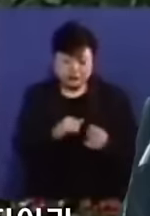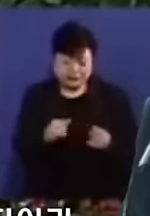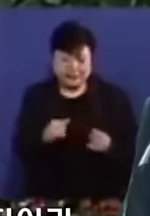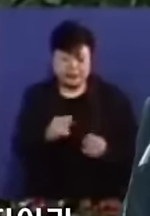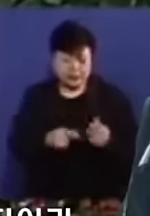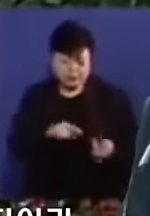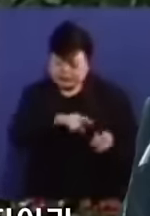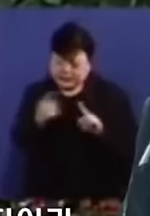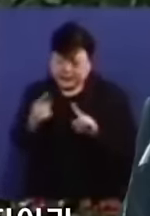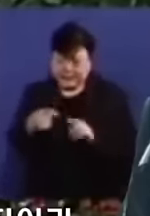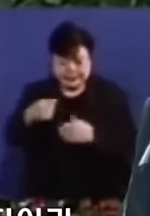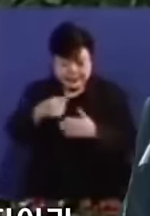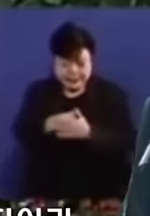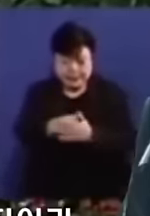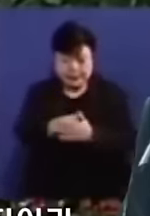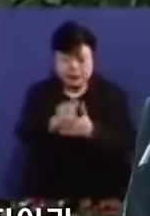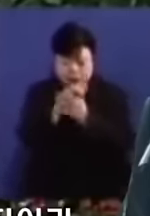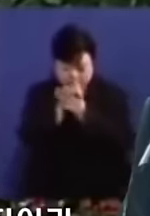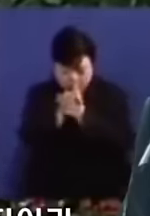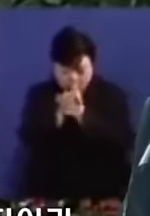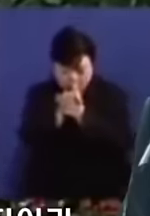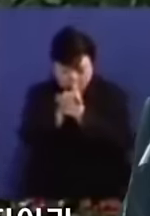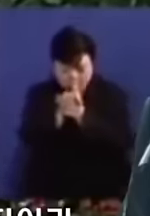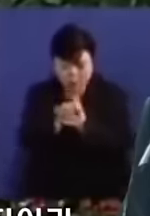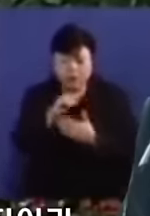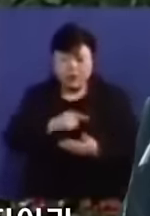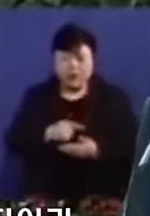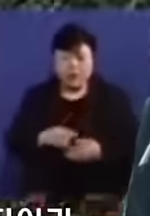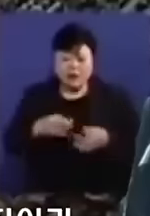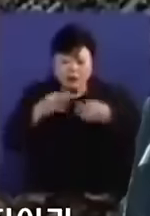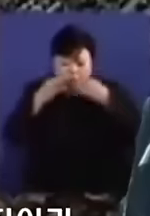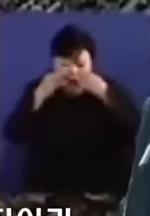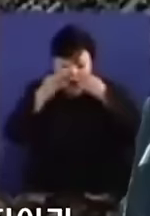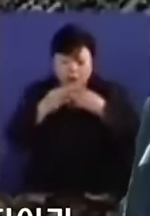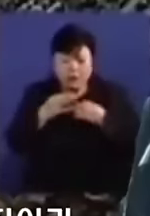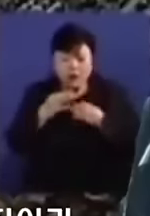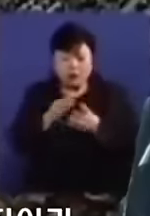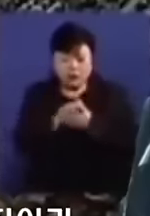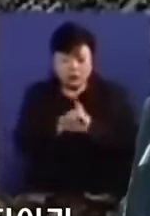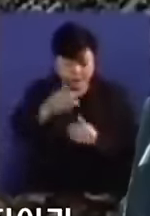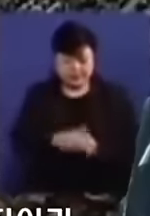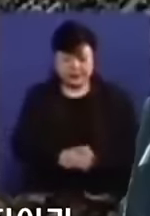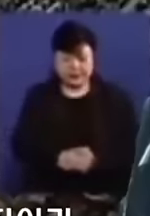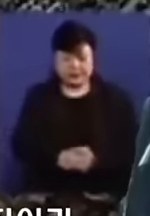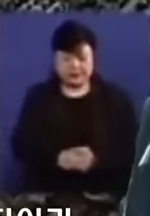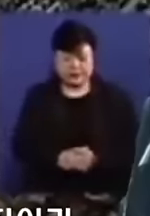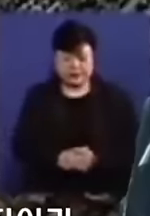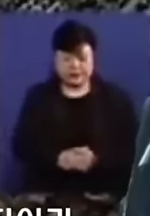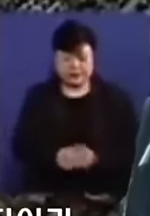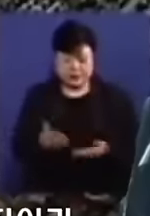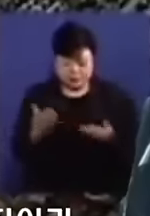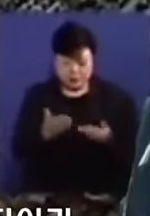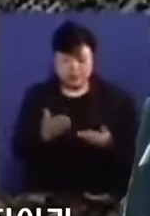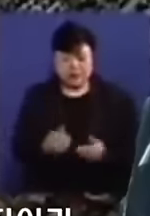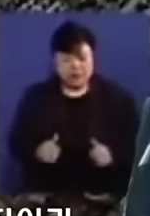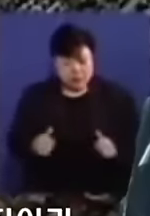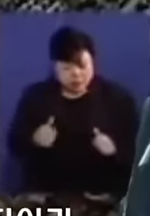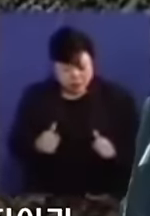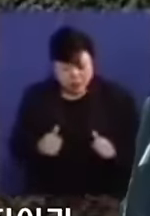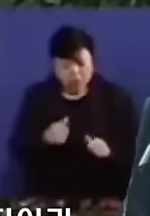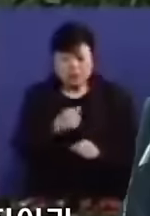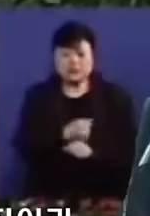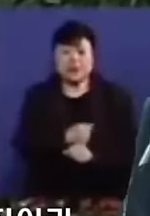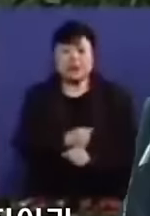사람부터 살려야겠다고 결심하고 기도하면서 혼신의 힘을 다해 부상자를 구출하기 시작했습니다. 얼마나 일을 열심히